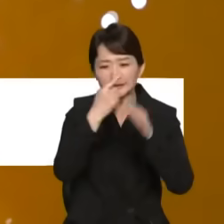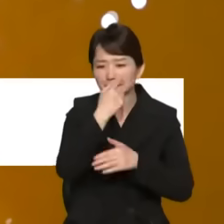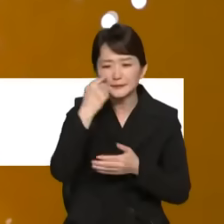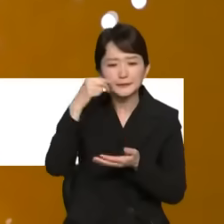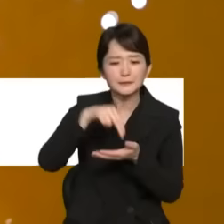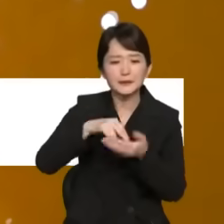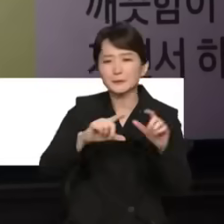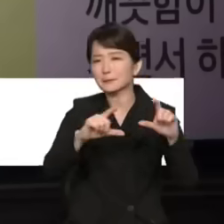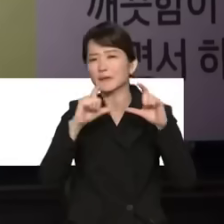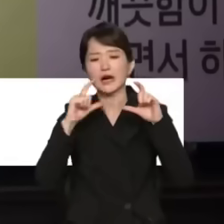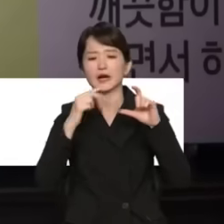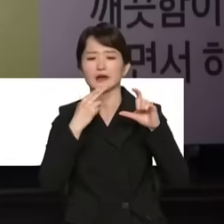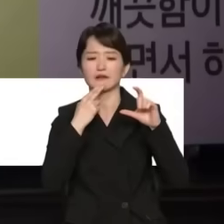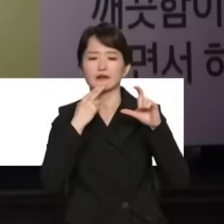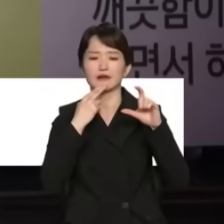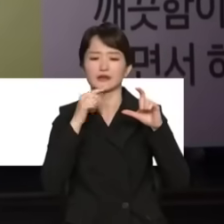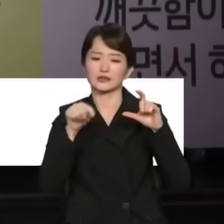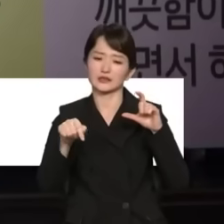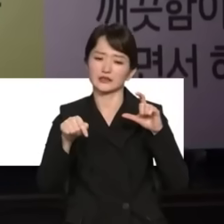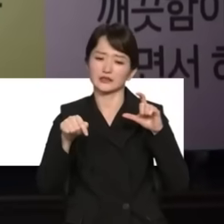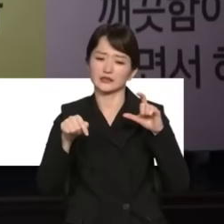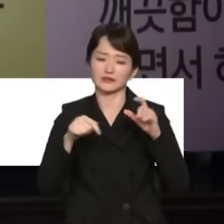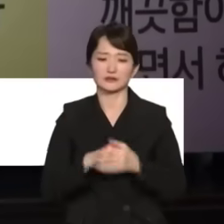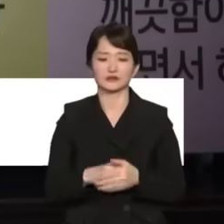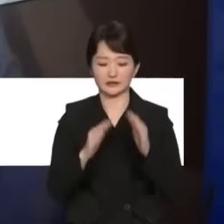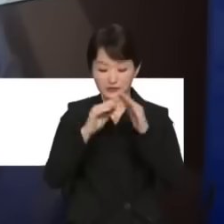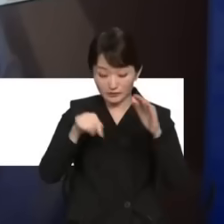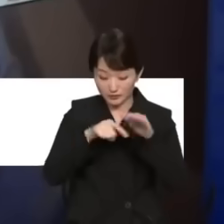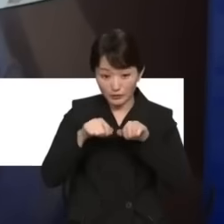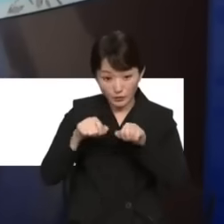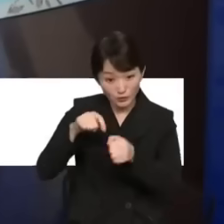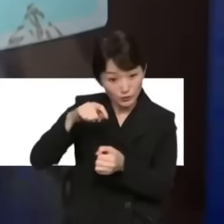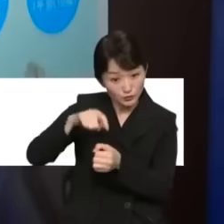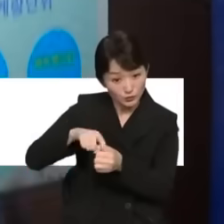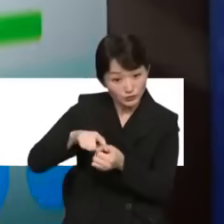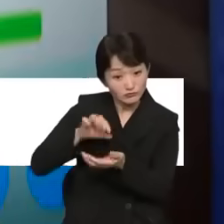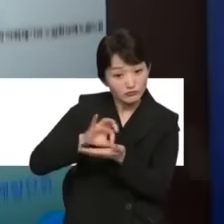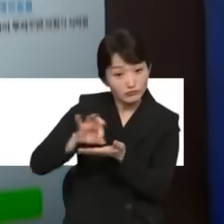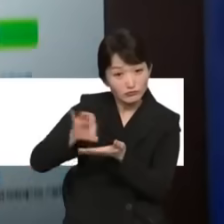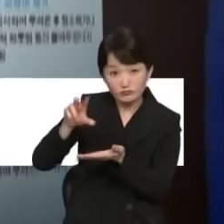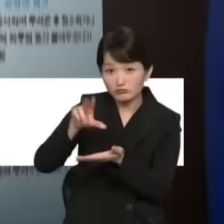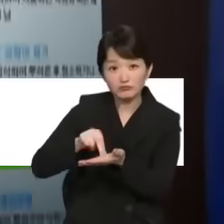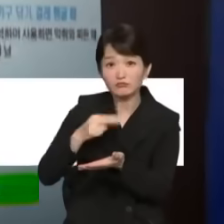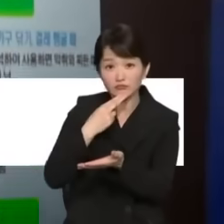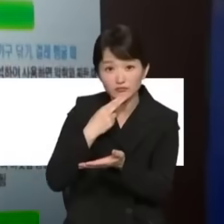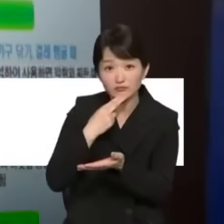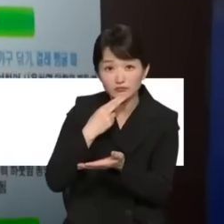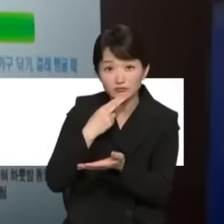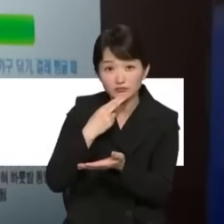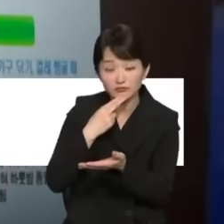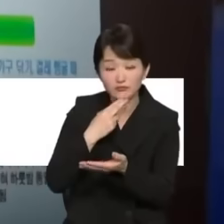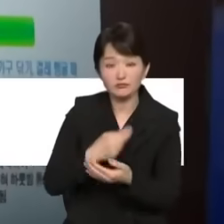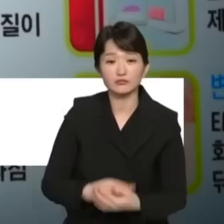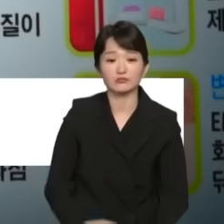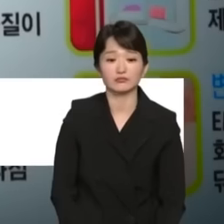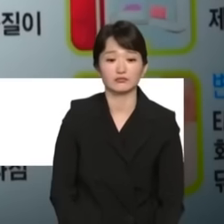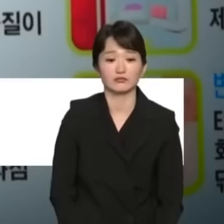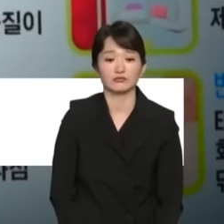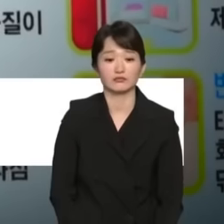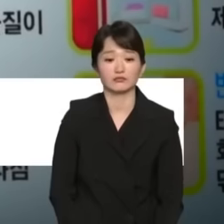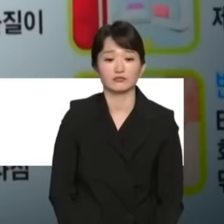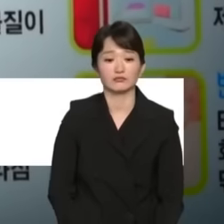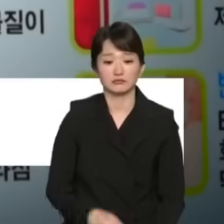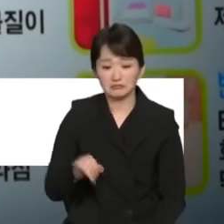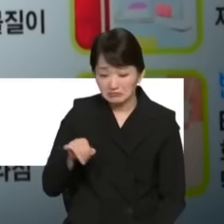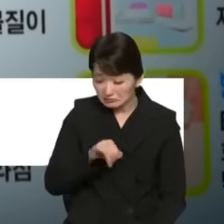그런 건 할 수 없어요. 이걸 갖다가 집에서 청소용으로 이렇게 하려고 하는데 그게 문제는 없다고 생각하는데 이게 미생물이